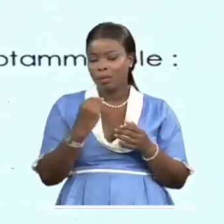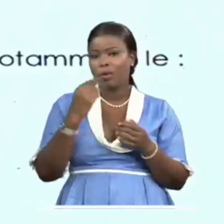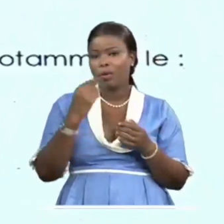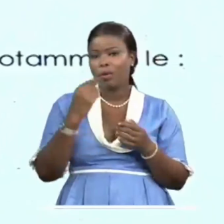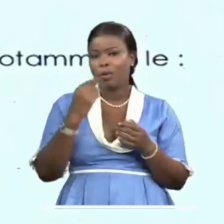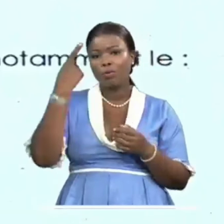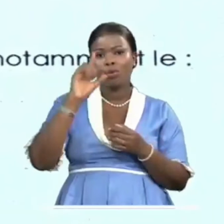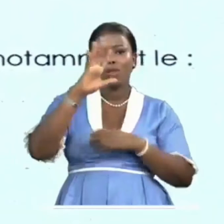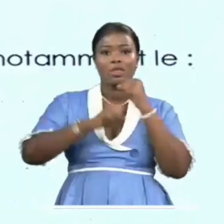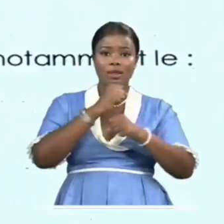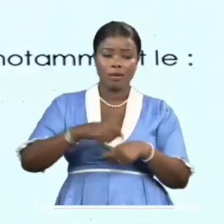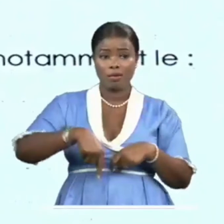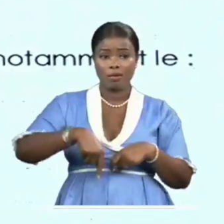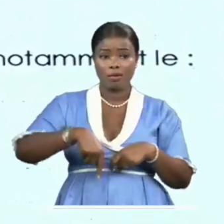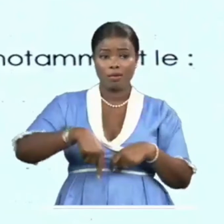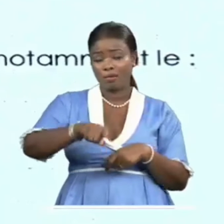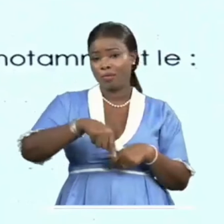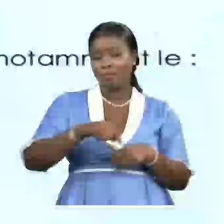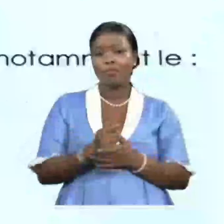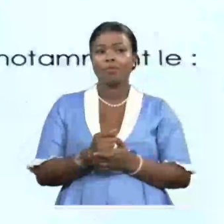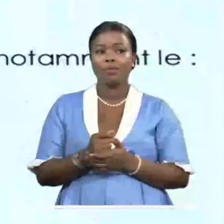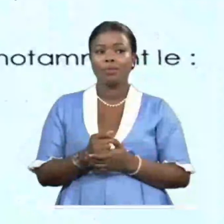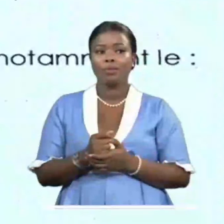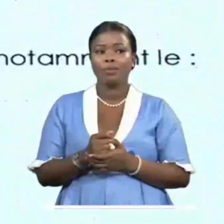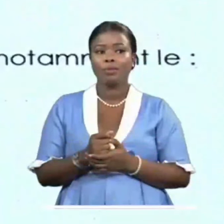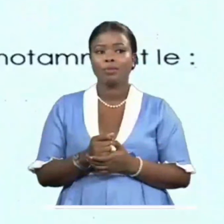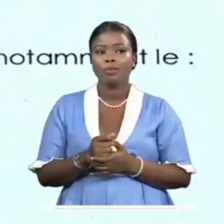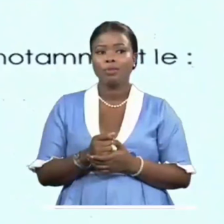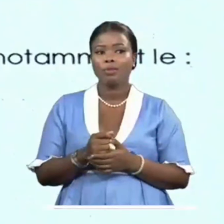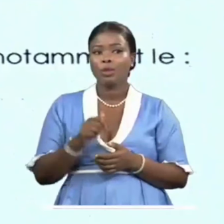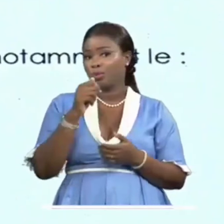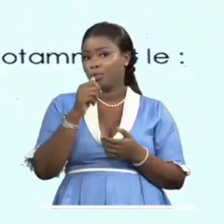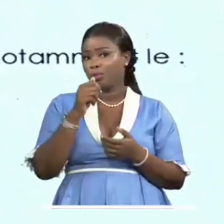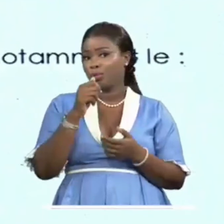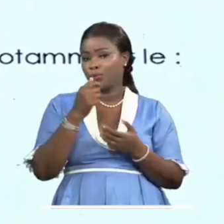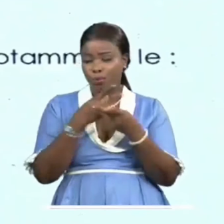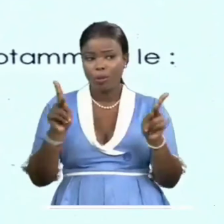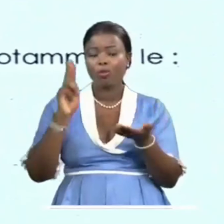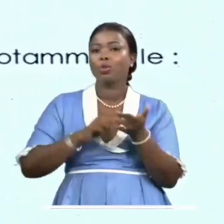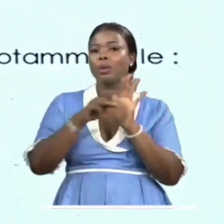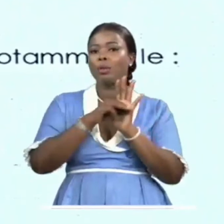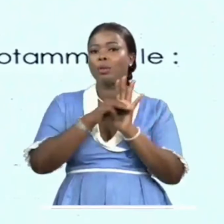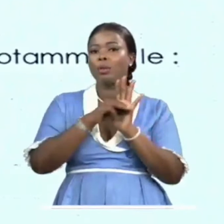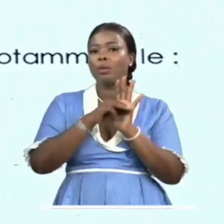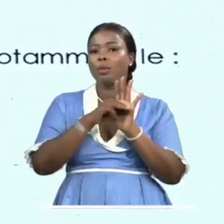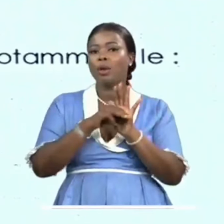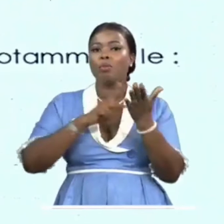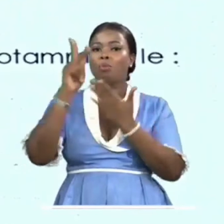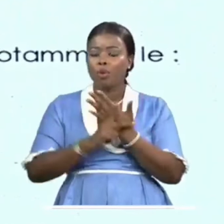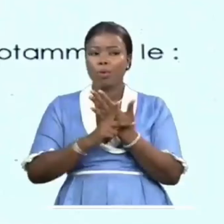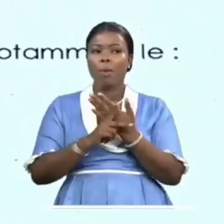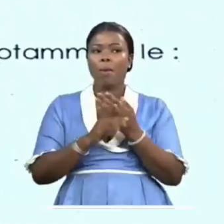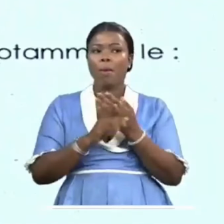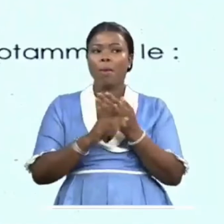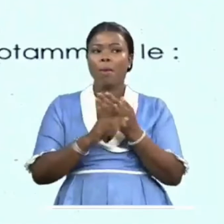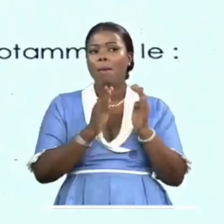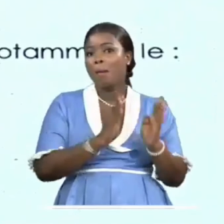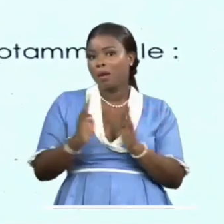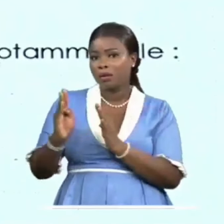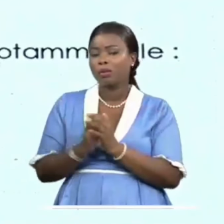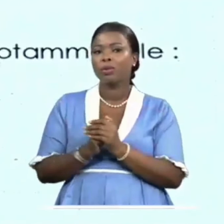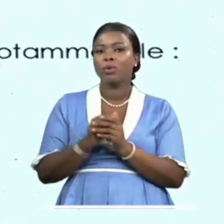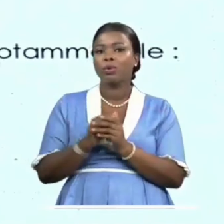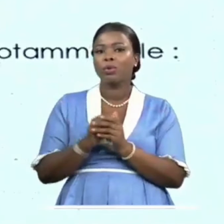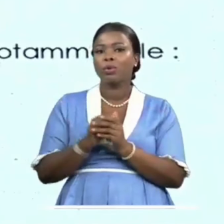prochaines années c'est 7 % des investissement public globalement avec notamment un programme national de planification urbaine et de gestion